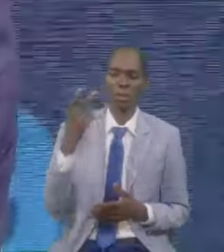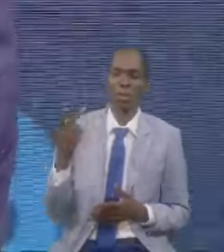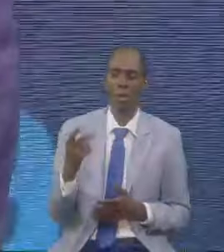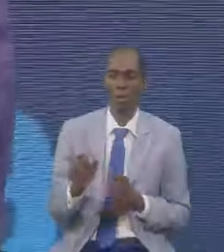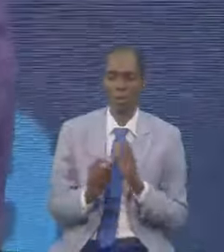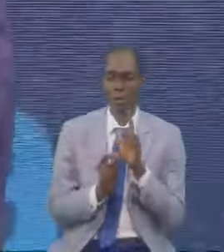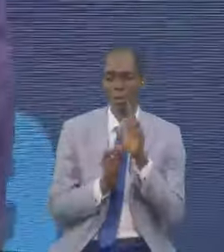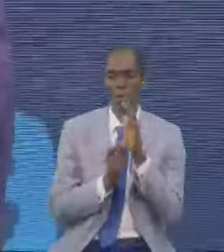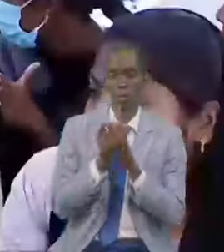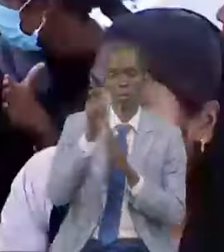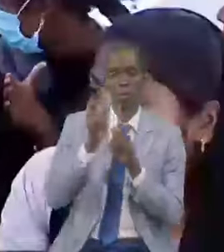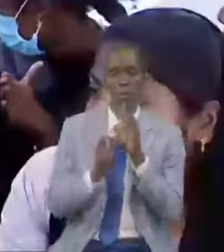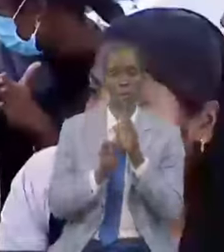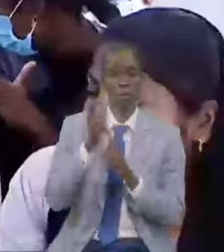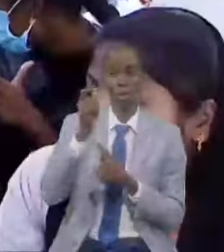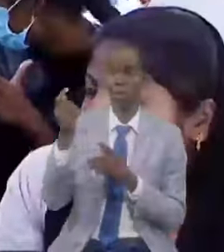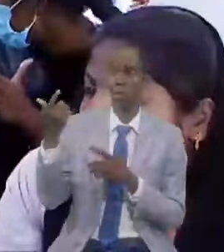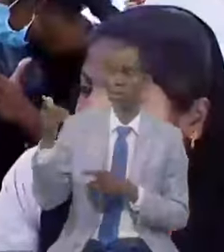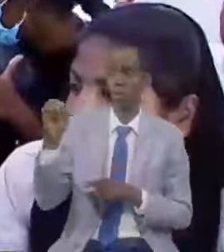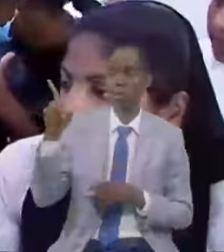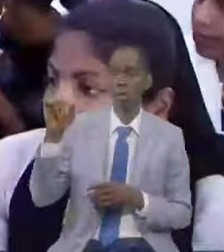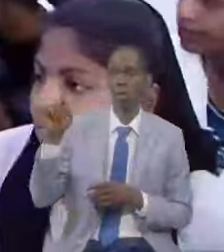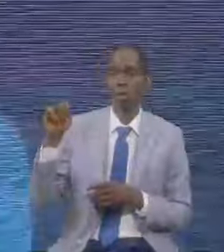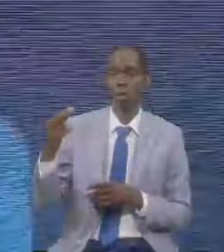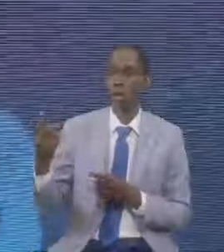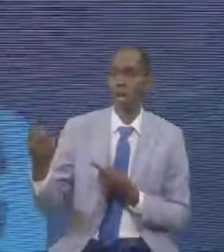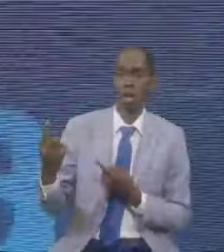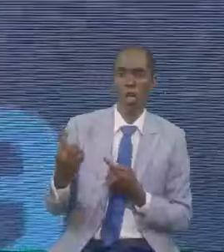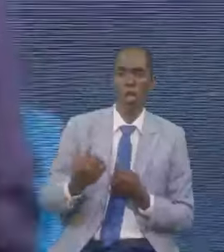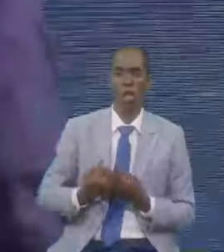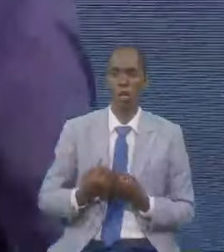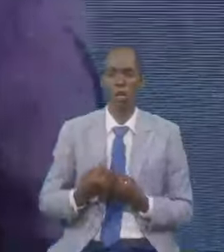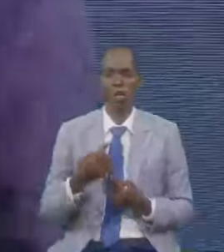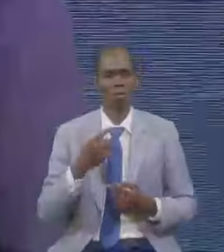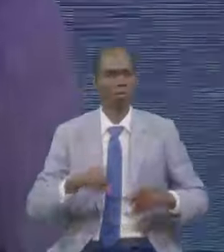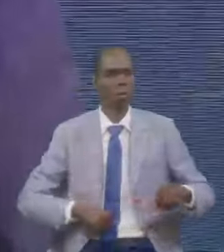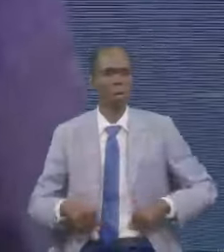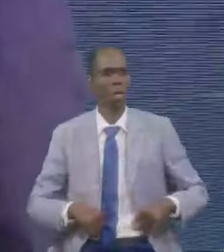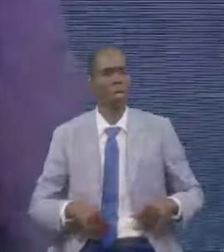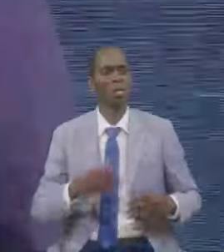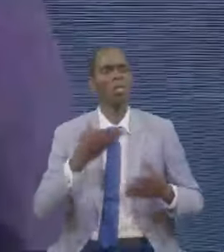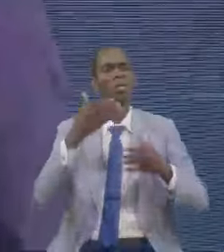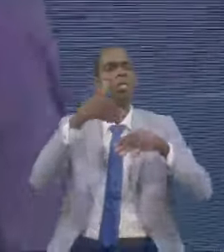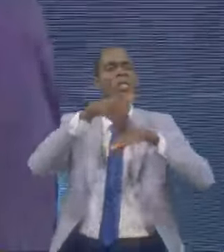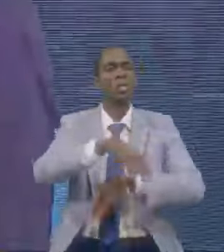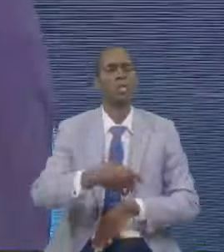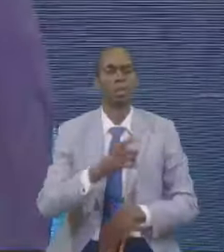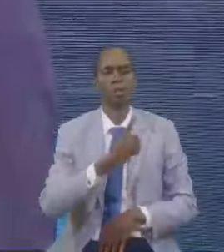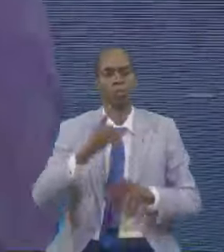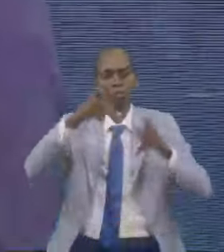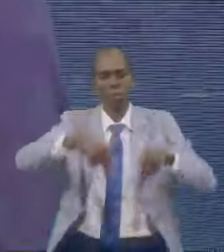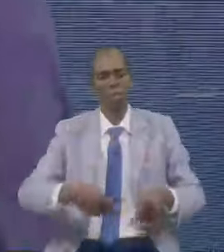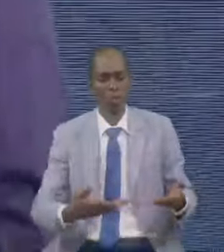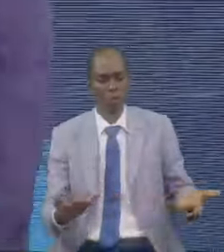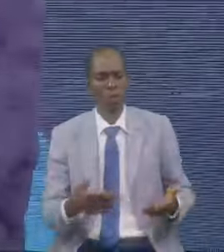దగ్గరికి వచ్చామనుకోండి. జయంట్ ఆయన. Send me a man. ఒక మనిషిని పంపించాడు. And I will bring him down. నేను ఆ